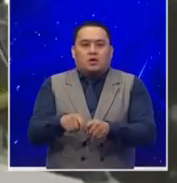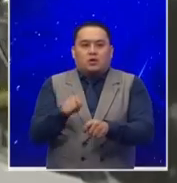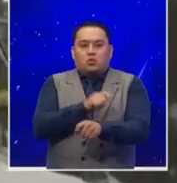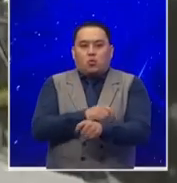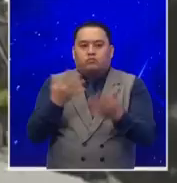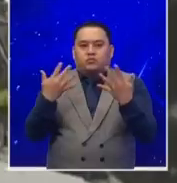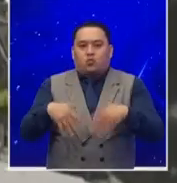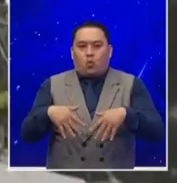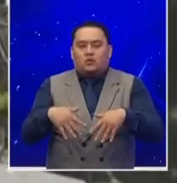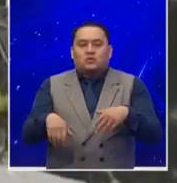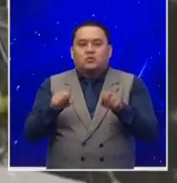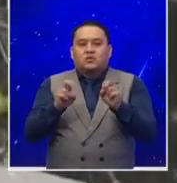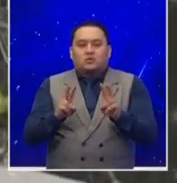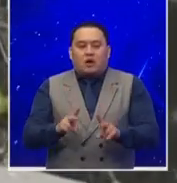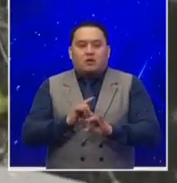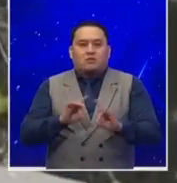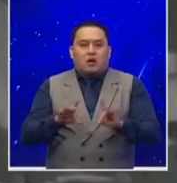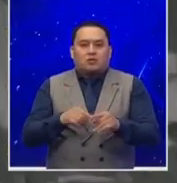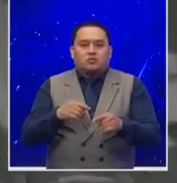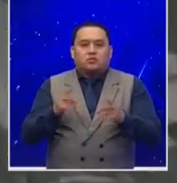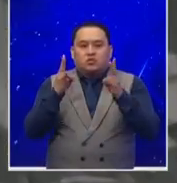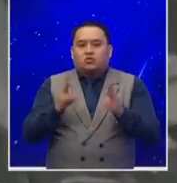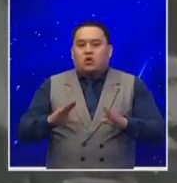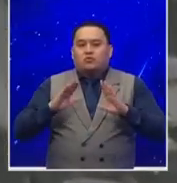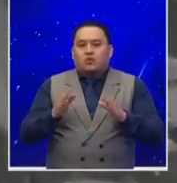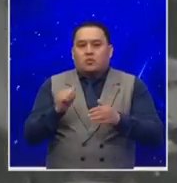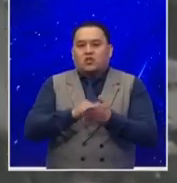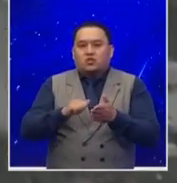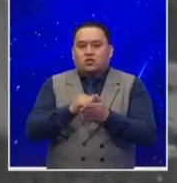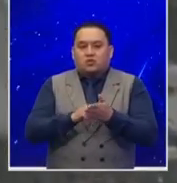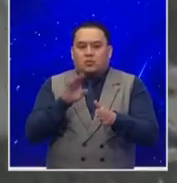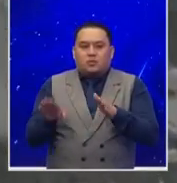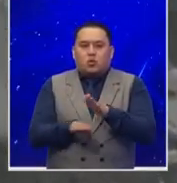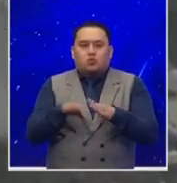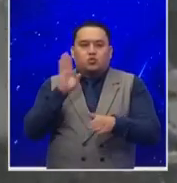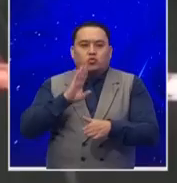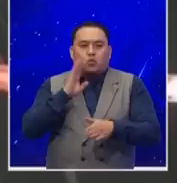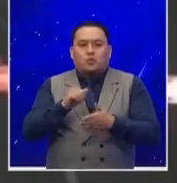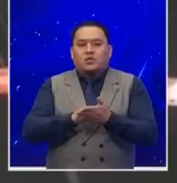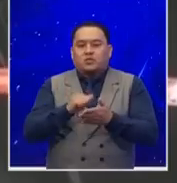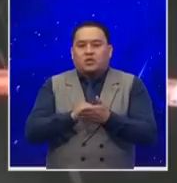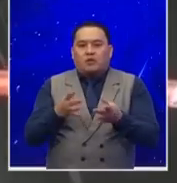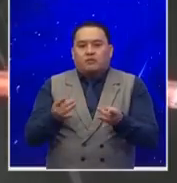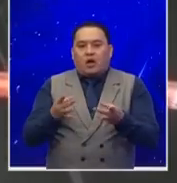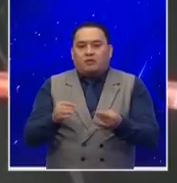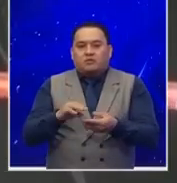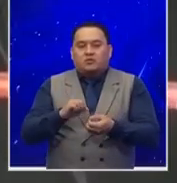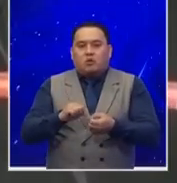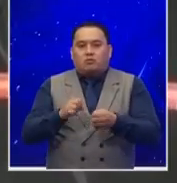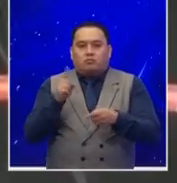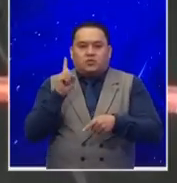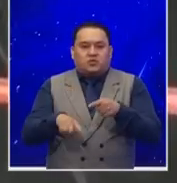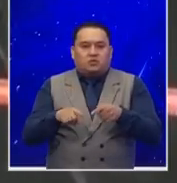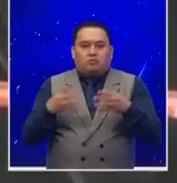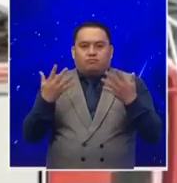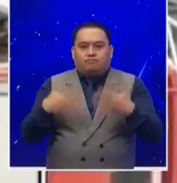опырылып түскен. Мамандардың ақпарынша, келеңсіз жағдайдың басты себебі жерасты сулары болуы мүмкін. Дымқыл топырақ оңай қопарылып түседі дейді